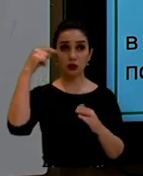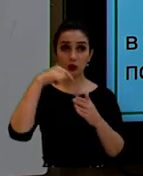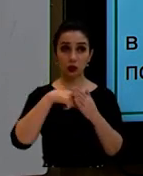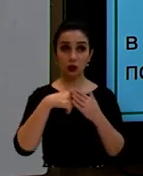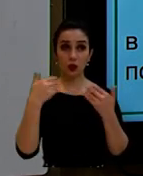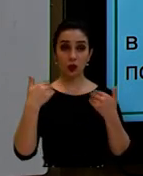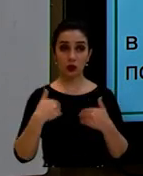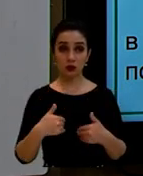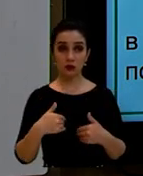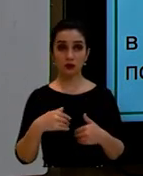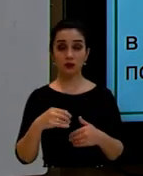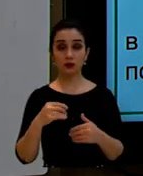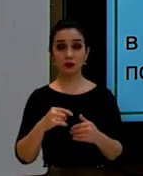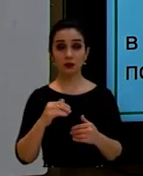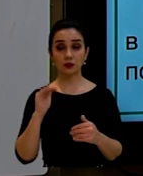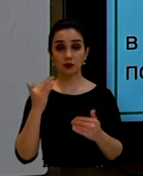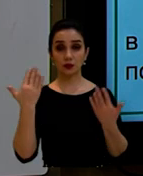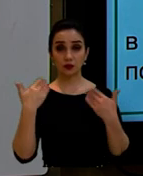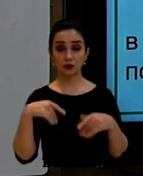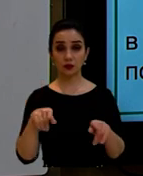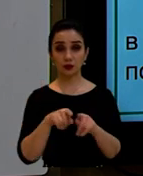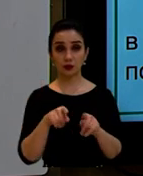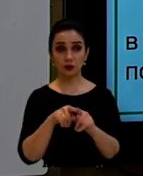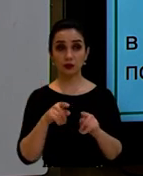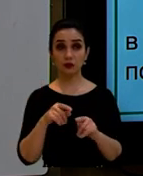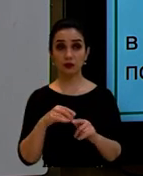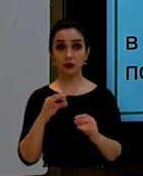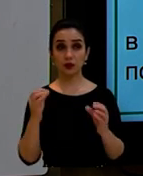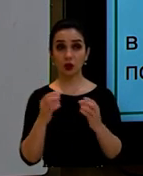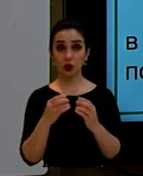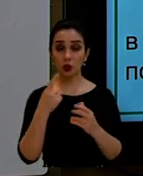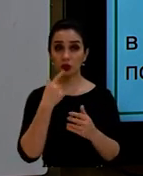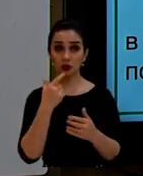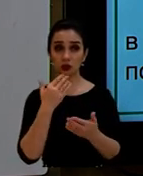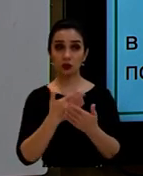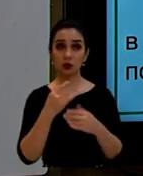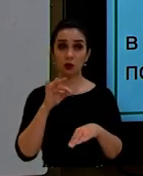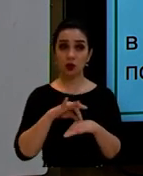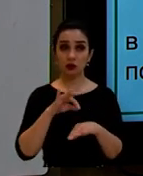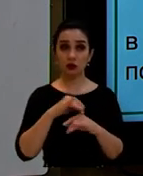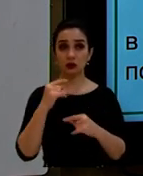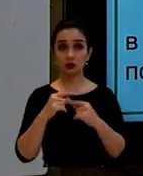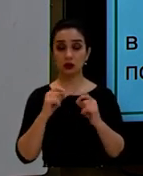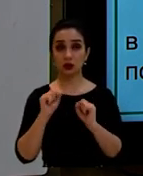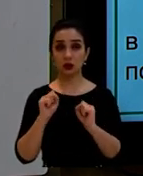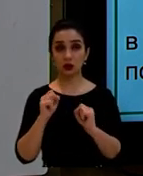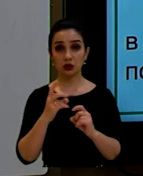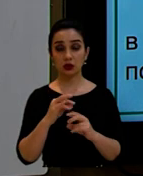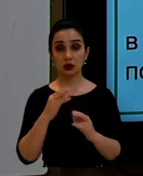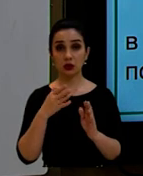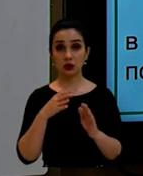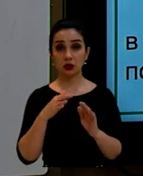внутренних органов. Физиологическое сходство, то есть группы крови, болезни и защитные